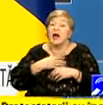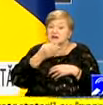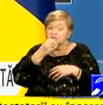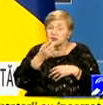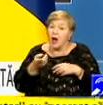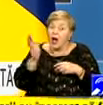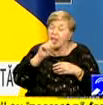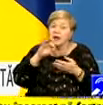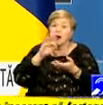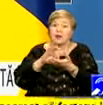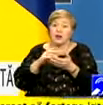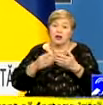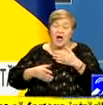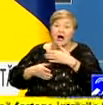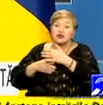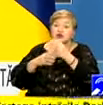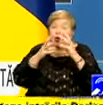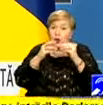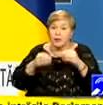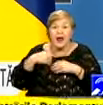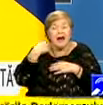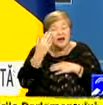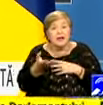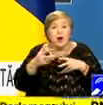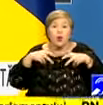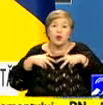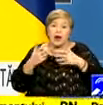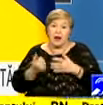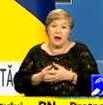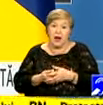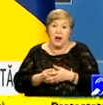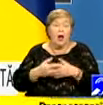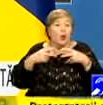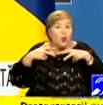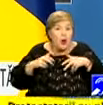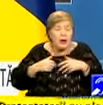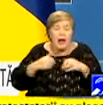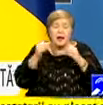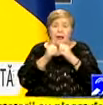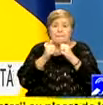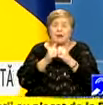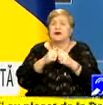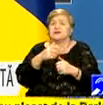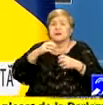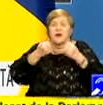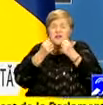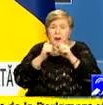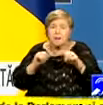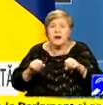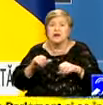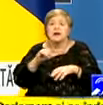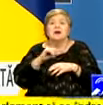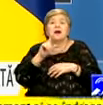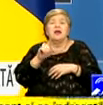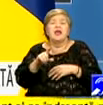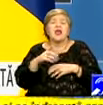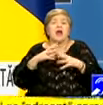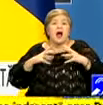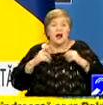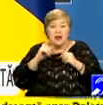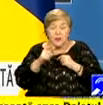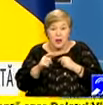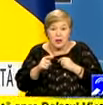sprijinul acordat de România Ucrainei în ceea ce privește suveranitatea și integritatea teritorială în